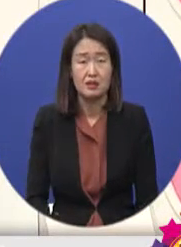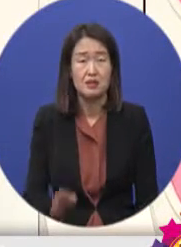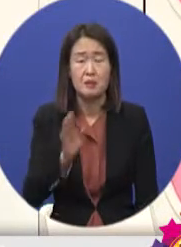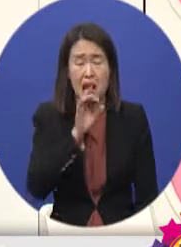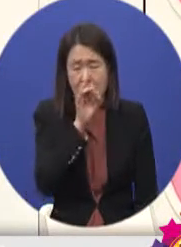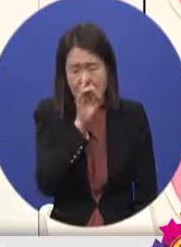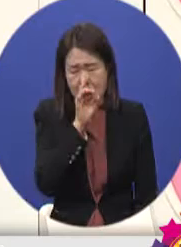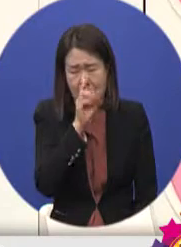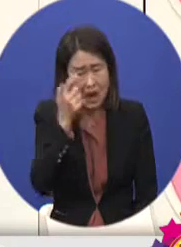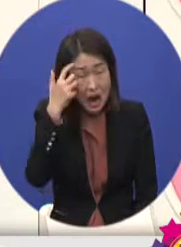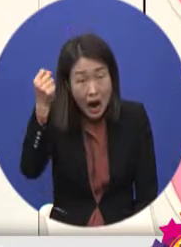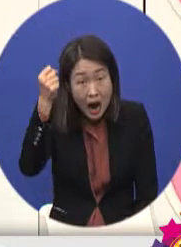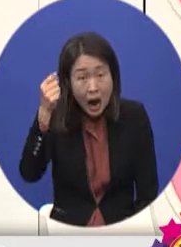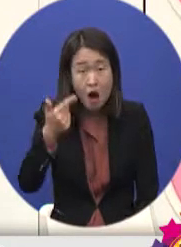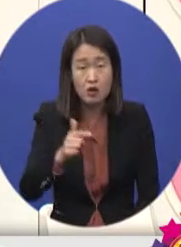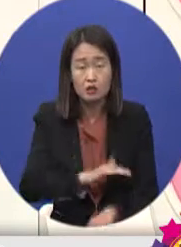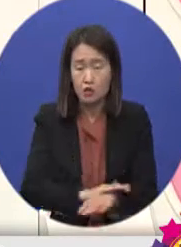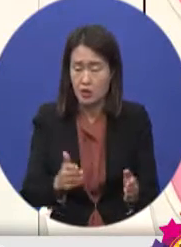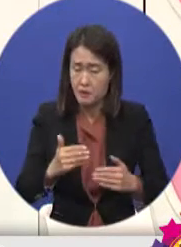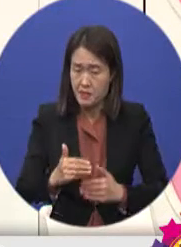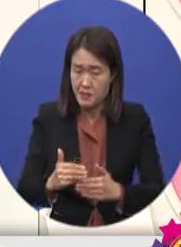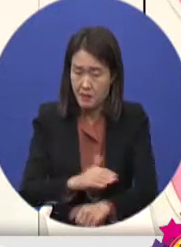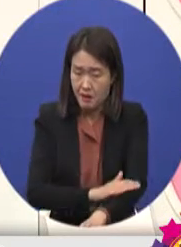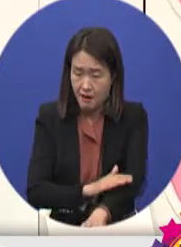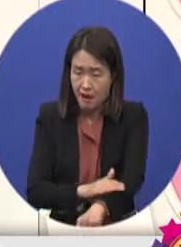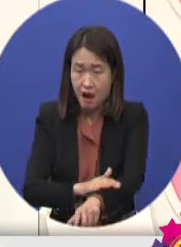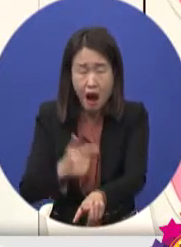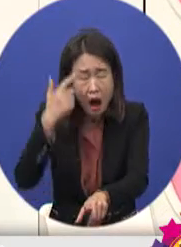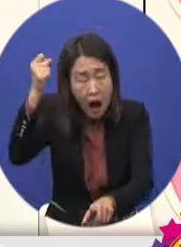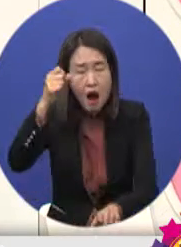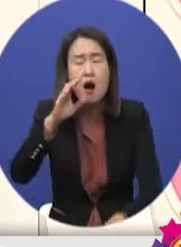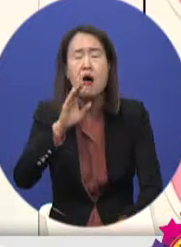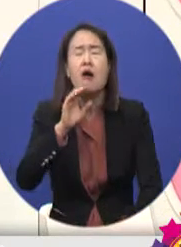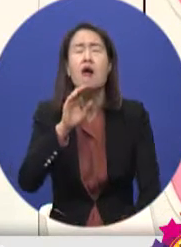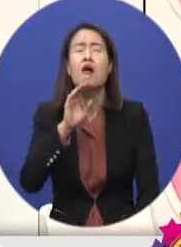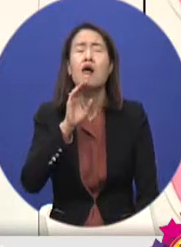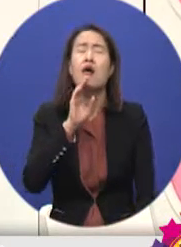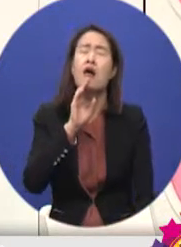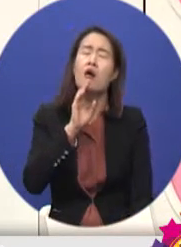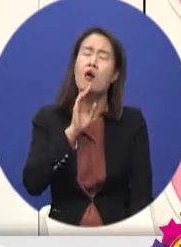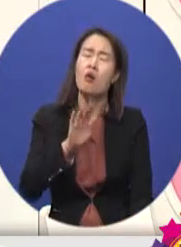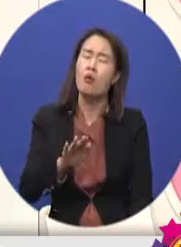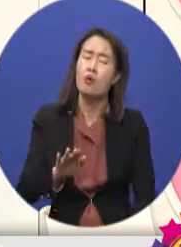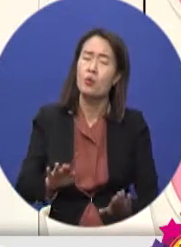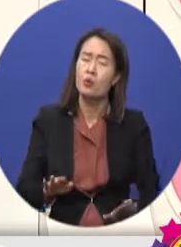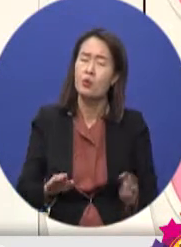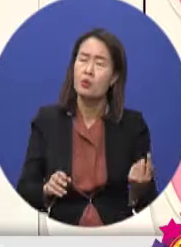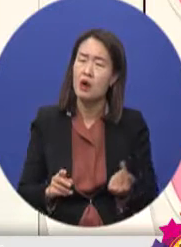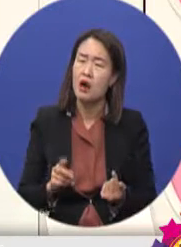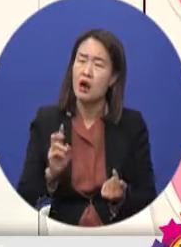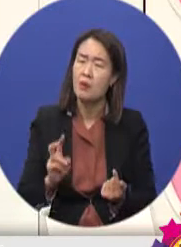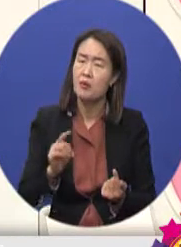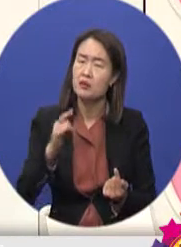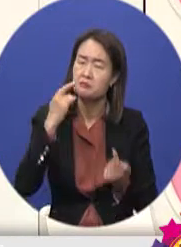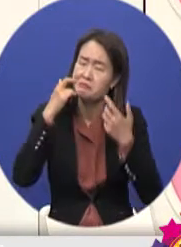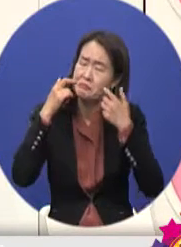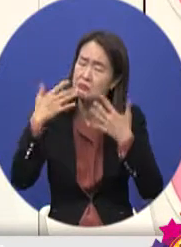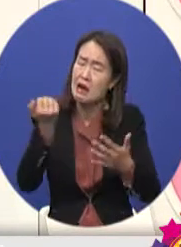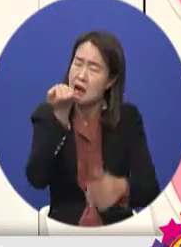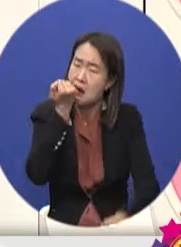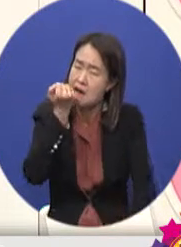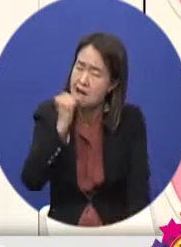그건 불가능할 거야 하는데 일이 착착 잘 되는 거 보면 방송국 오면서도 이건 분명히 엄마가 도와주시는